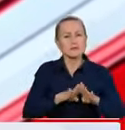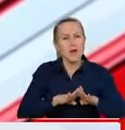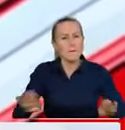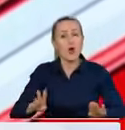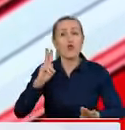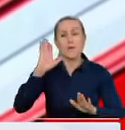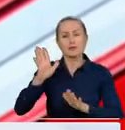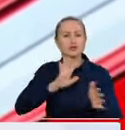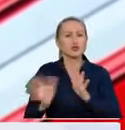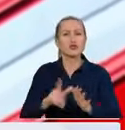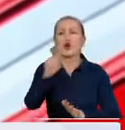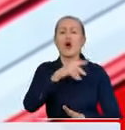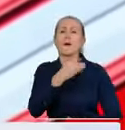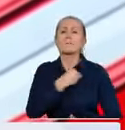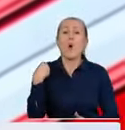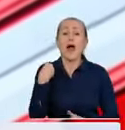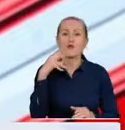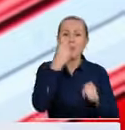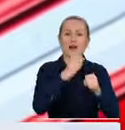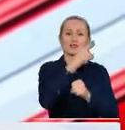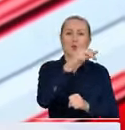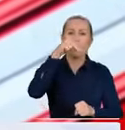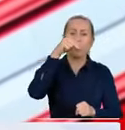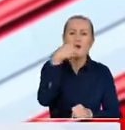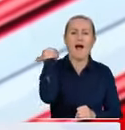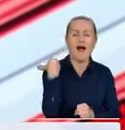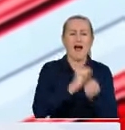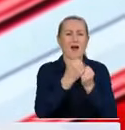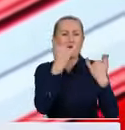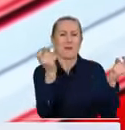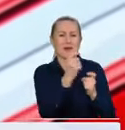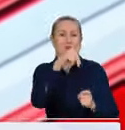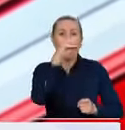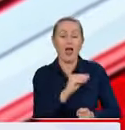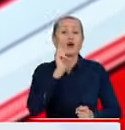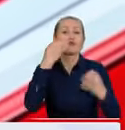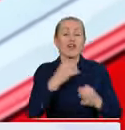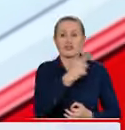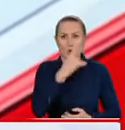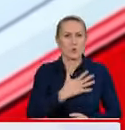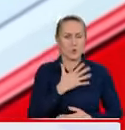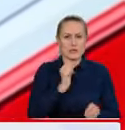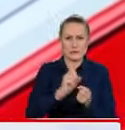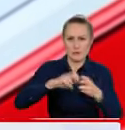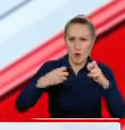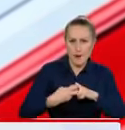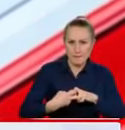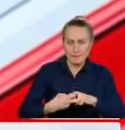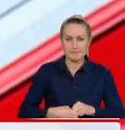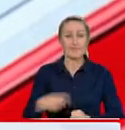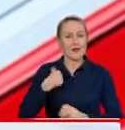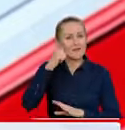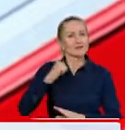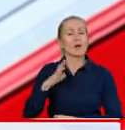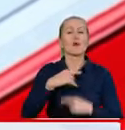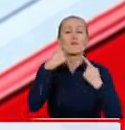tych w Wielkiej Brytanii polskich pracowników czy w innych krajach Unii Europejskiej, którzy zaczynają teraz doświadczać problemów. Zapowiedziałem wczoraj, że w ramach